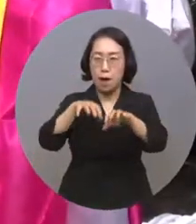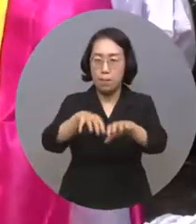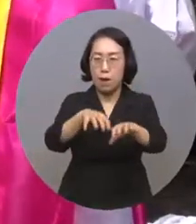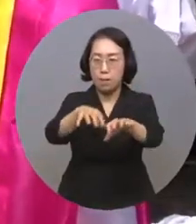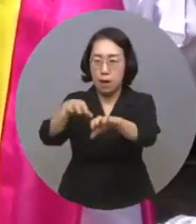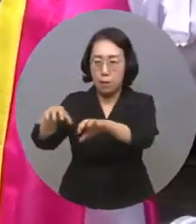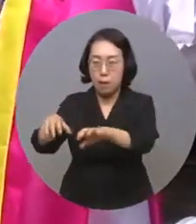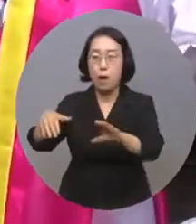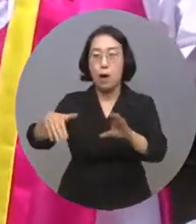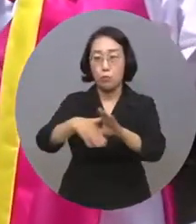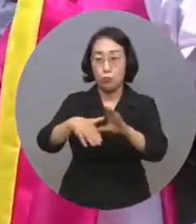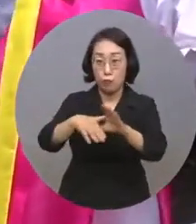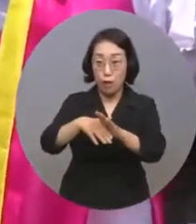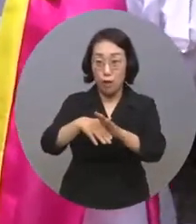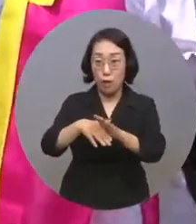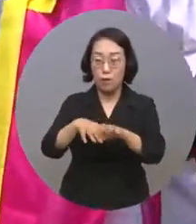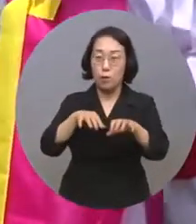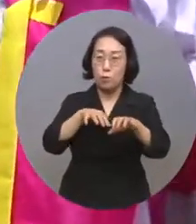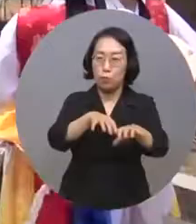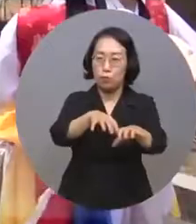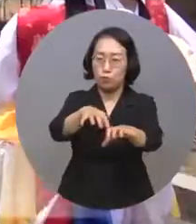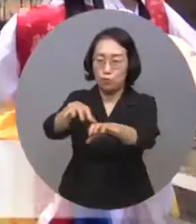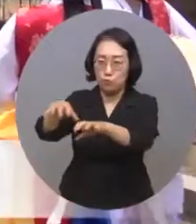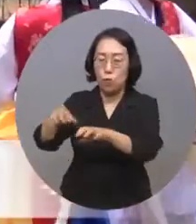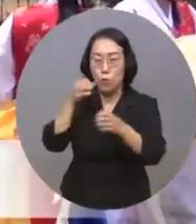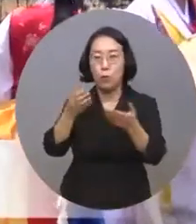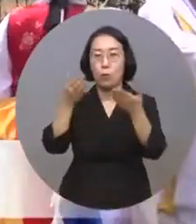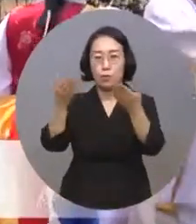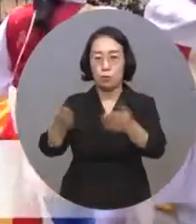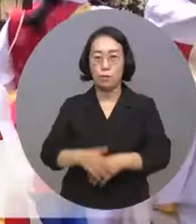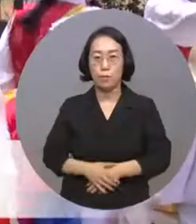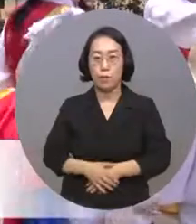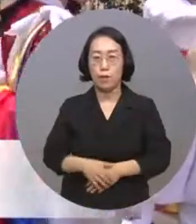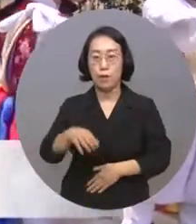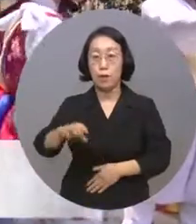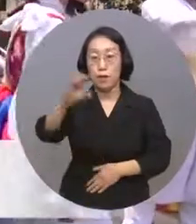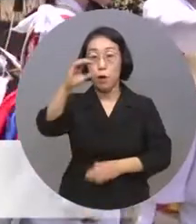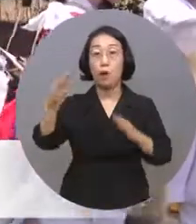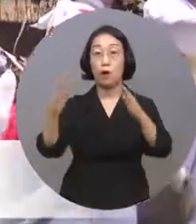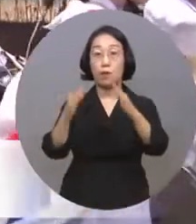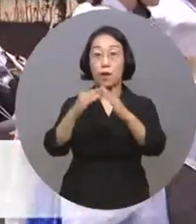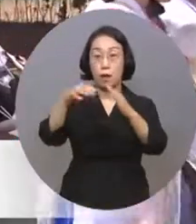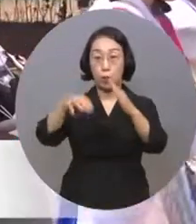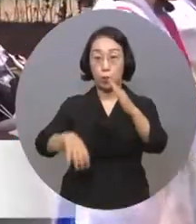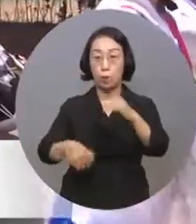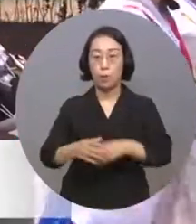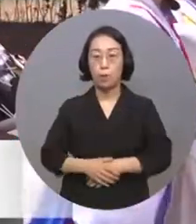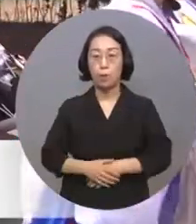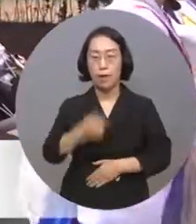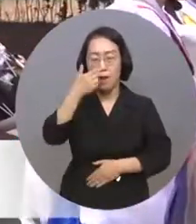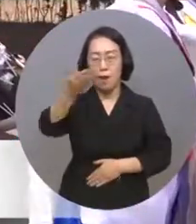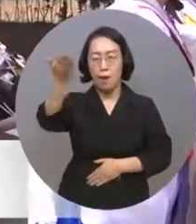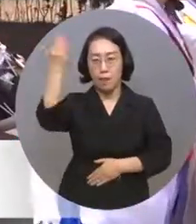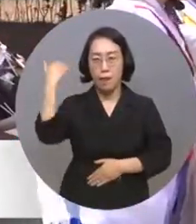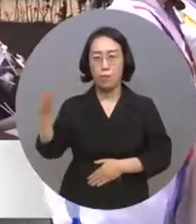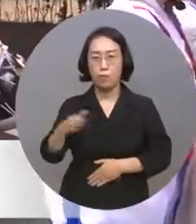문화적인 행사로 퍼레이드를 진행하였습니다. 공세리 성당은 원래부터